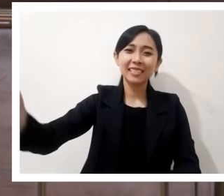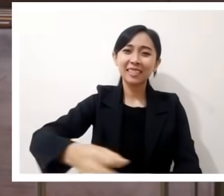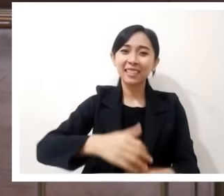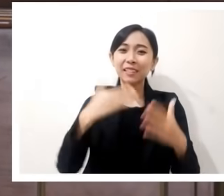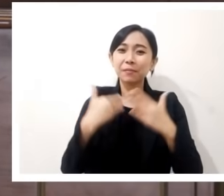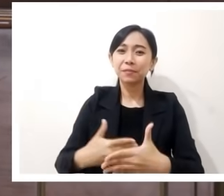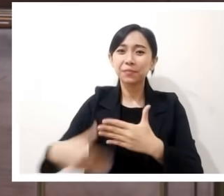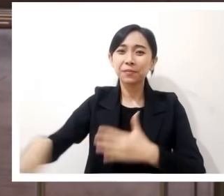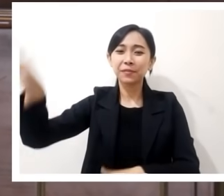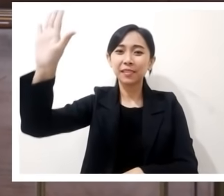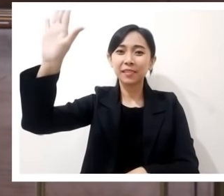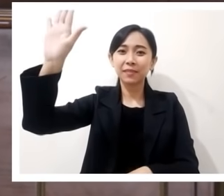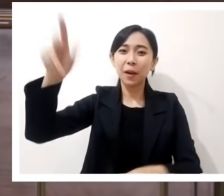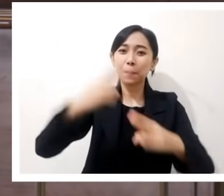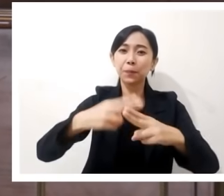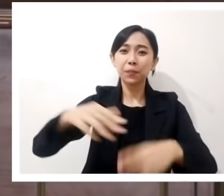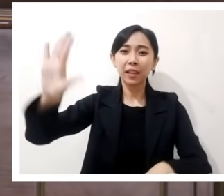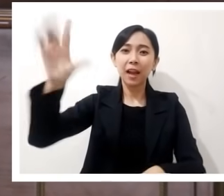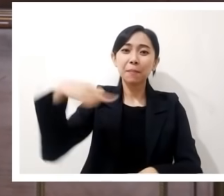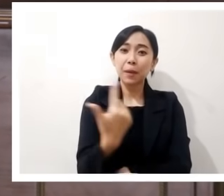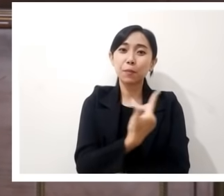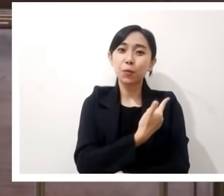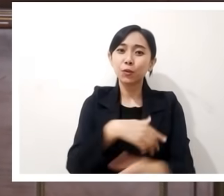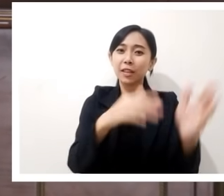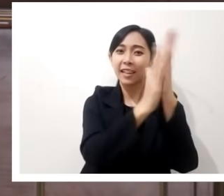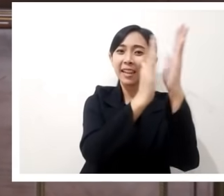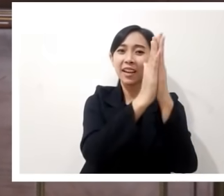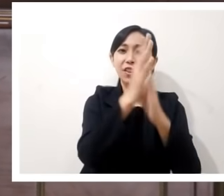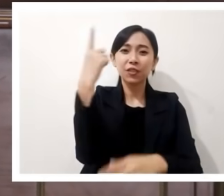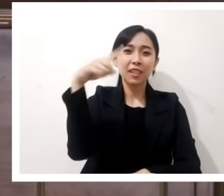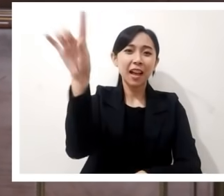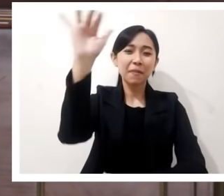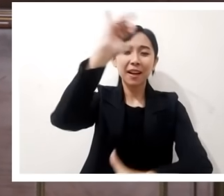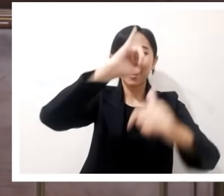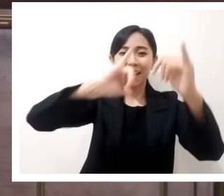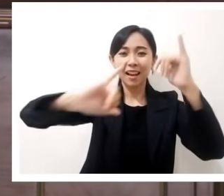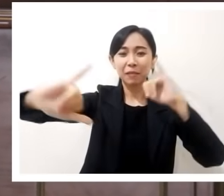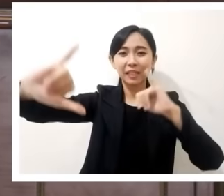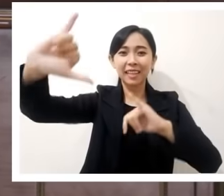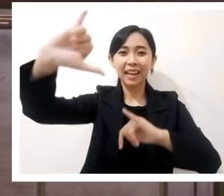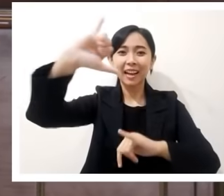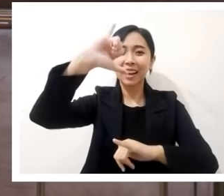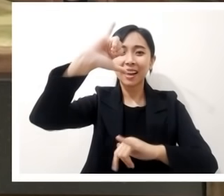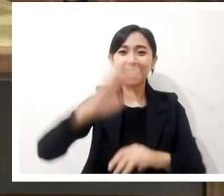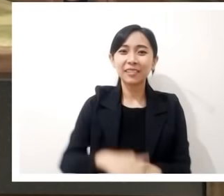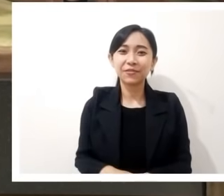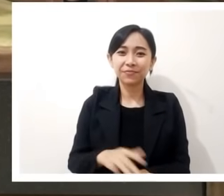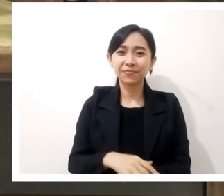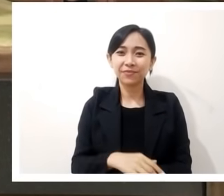penyertaanmu. Namamu kami puji untuk selama-lamanya.